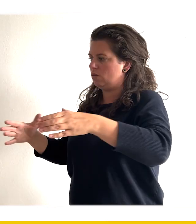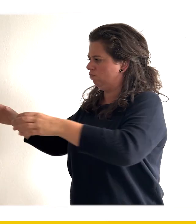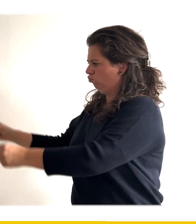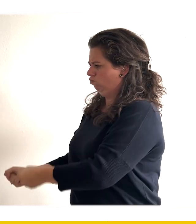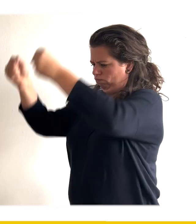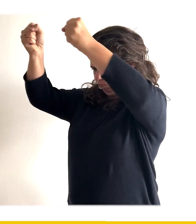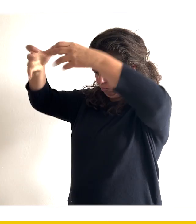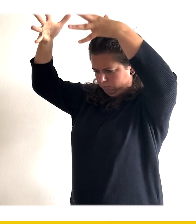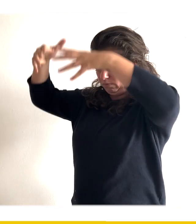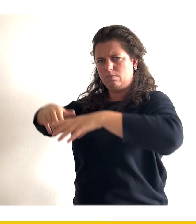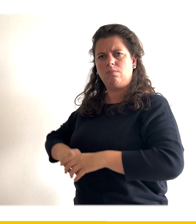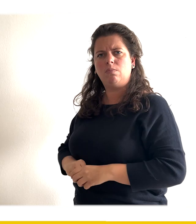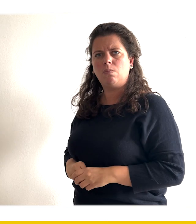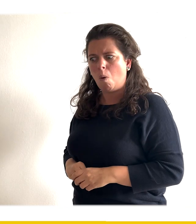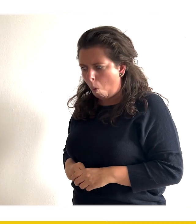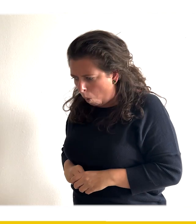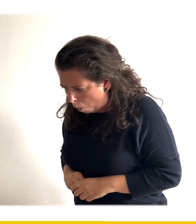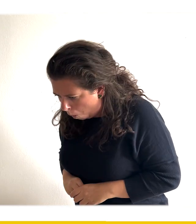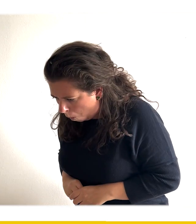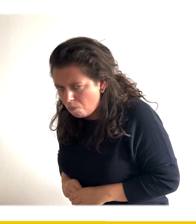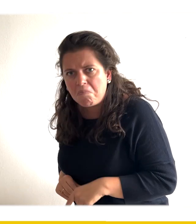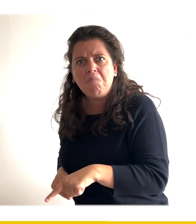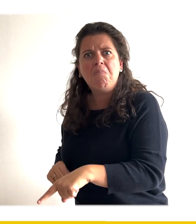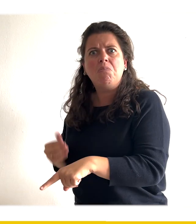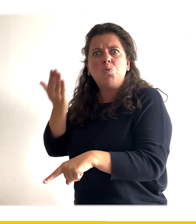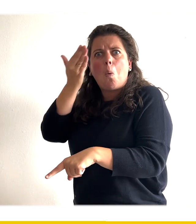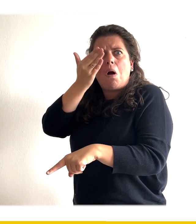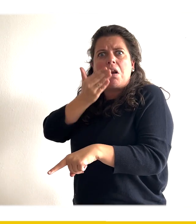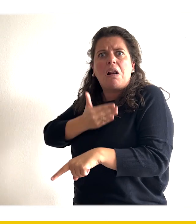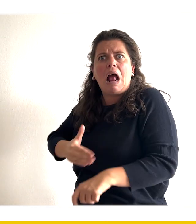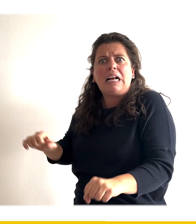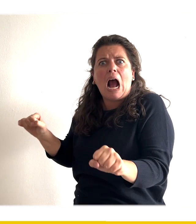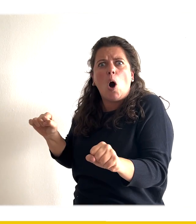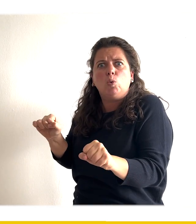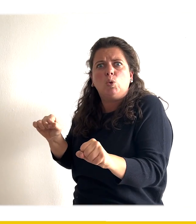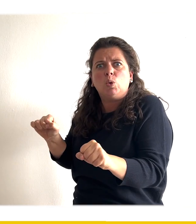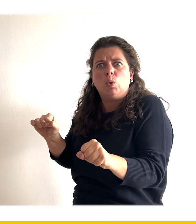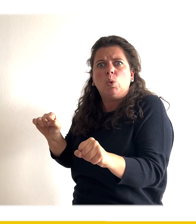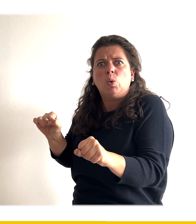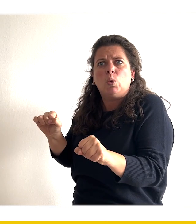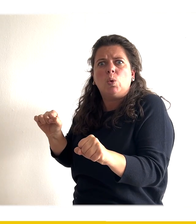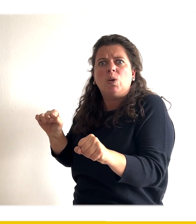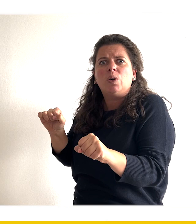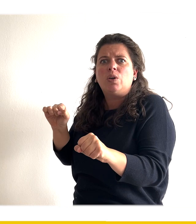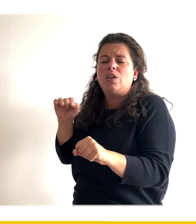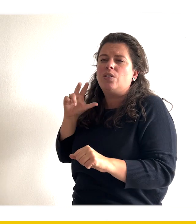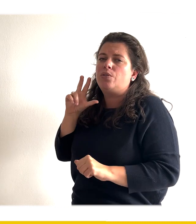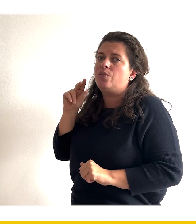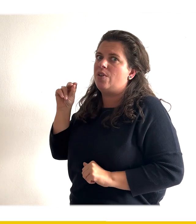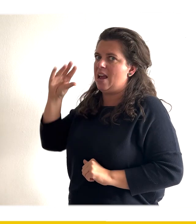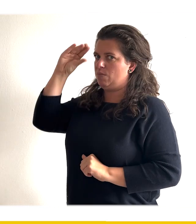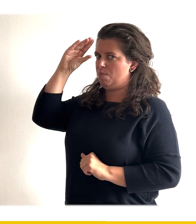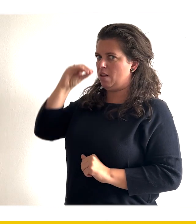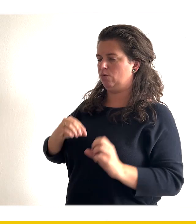Wat donker en wat koud. Er komen vreemde mannen. Jij gaat